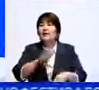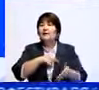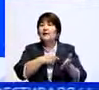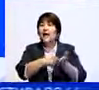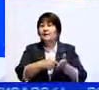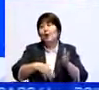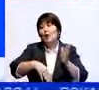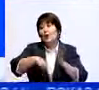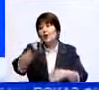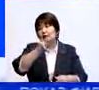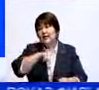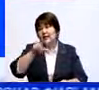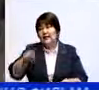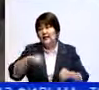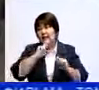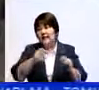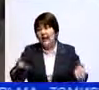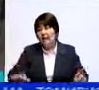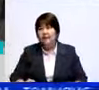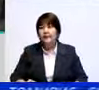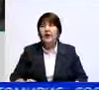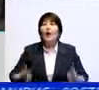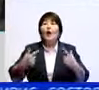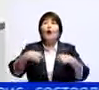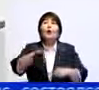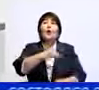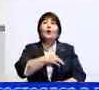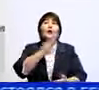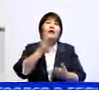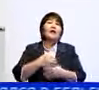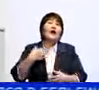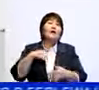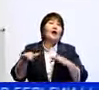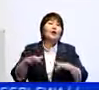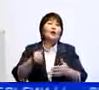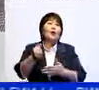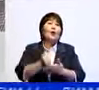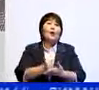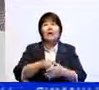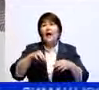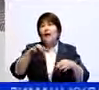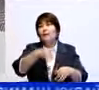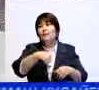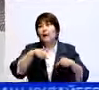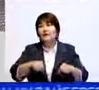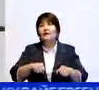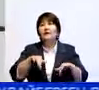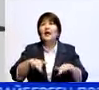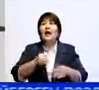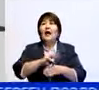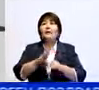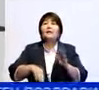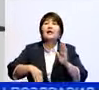отмечены лучшие сотрудники. Органы юстиции играют важную роль в укреплении правовой системы.